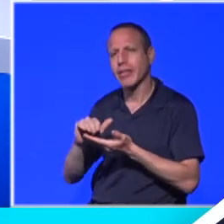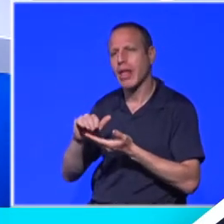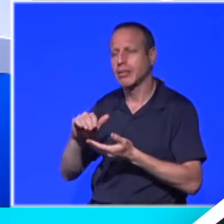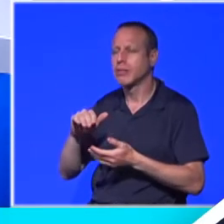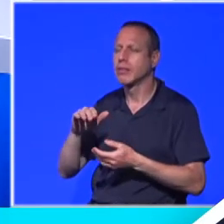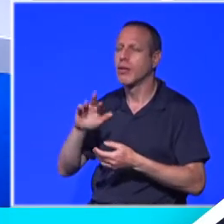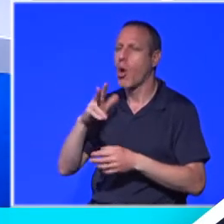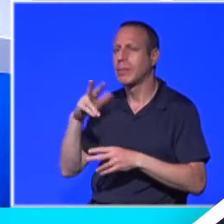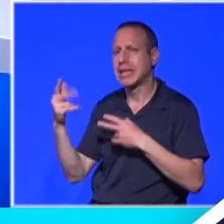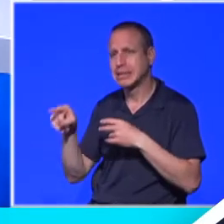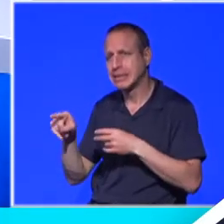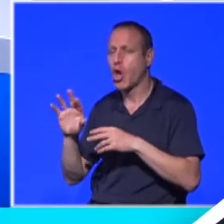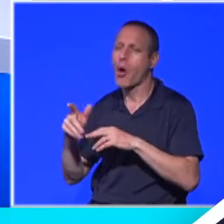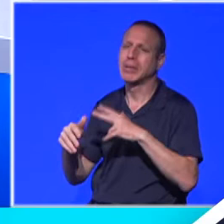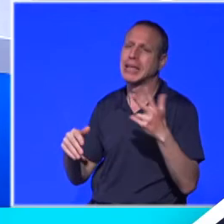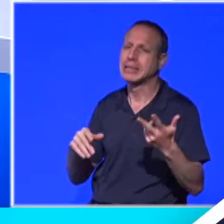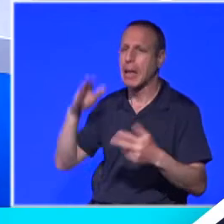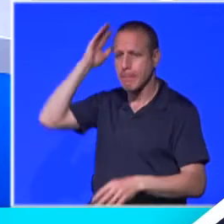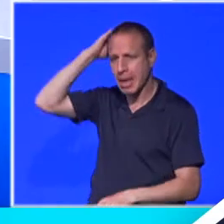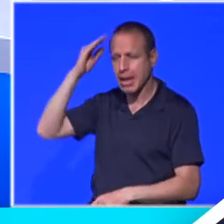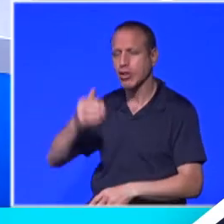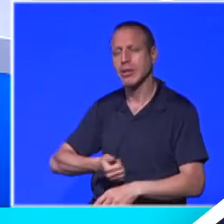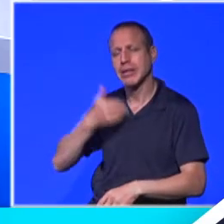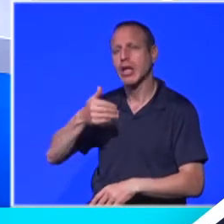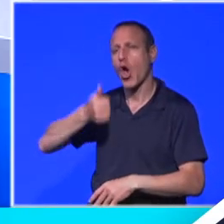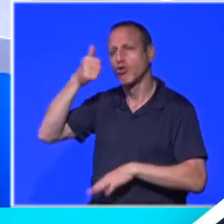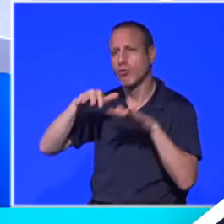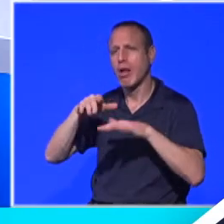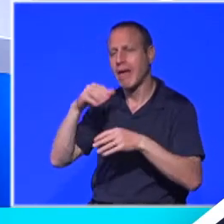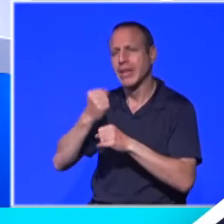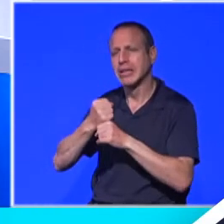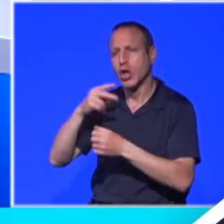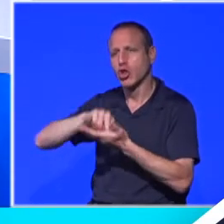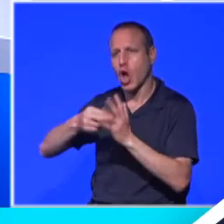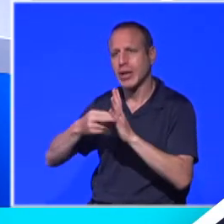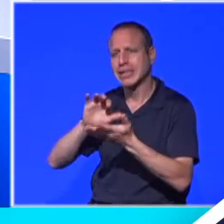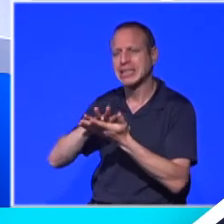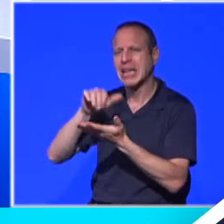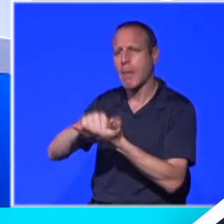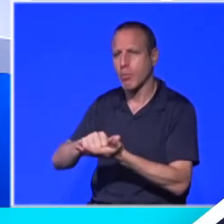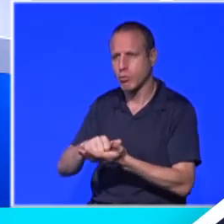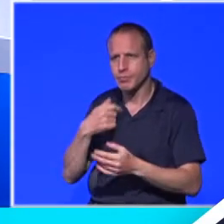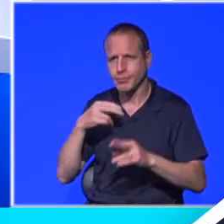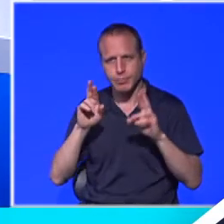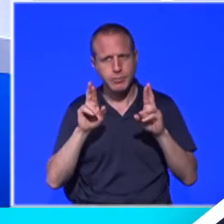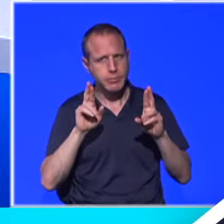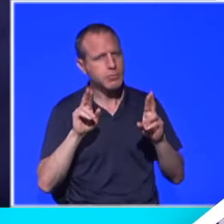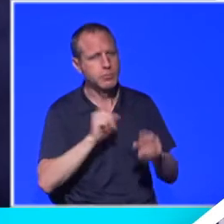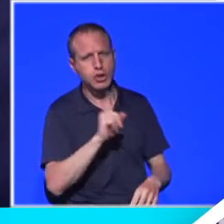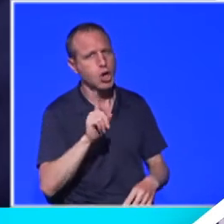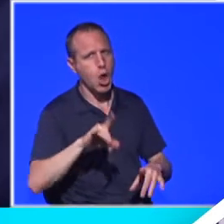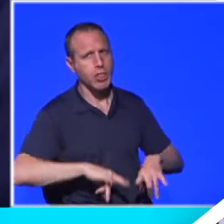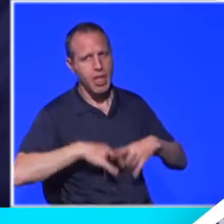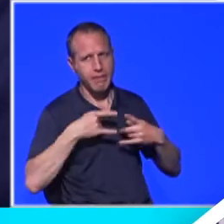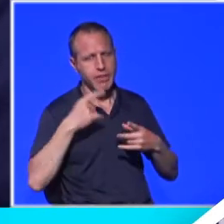ממשלה, ויישם את תוכנית את סינגפור. אני מקווה מאוד שאנחנו לא... משחיל לך הלוואי קטן. שלא נחווה את